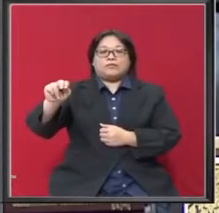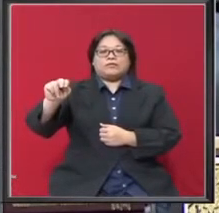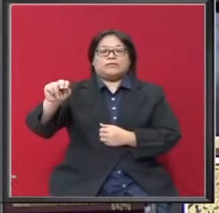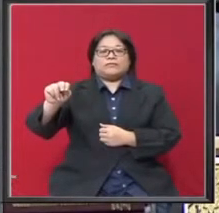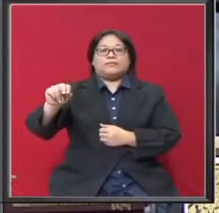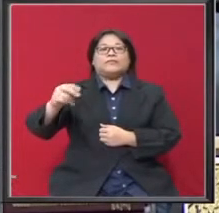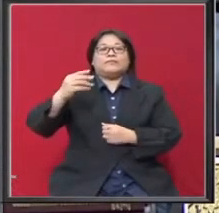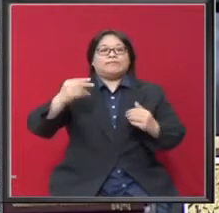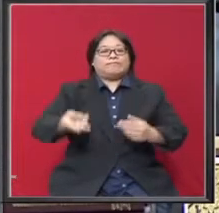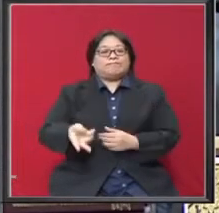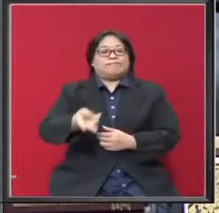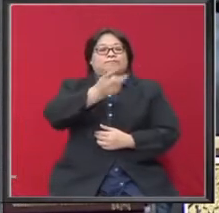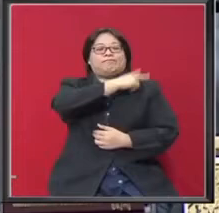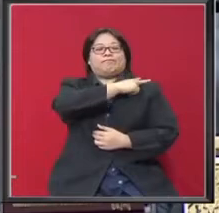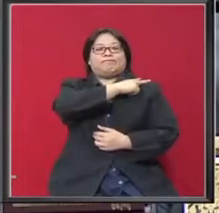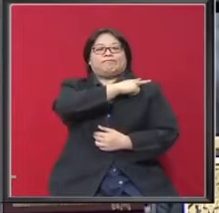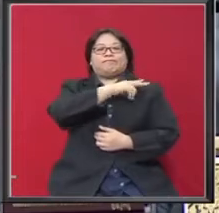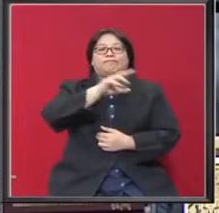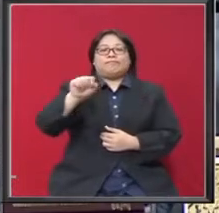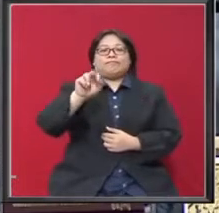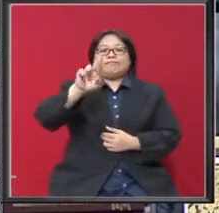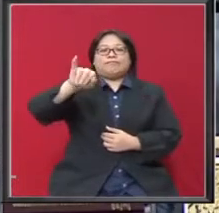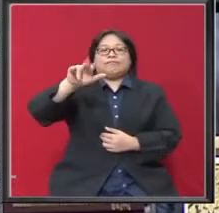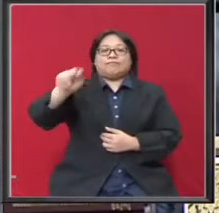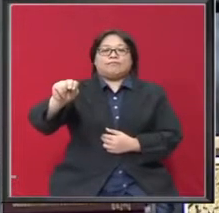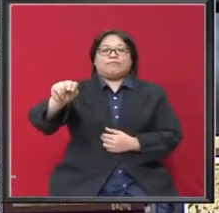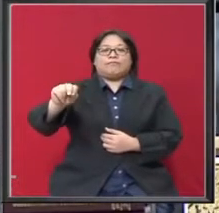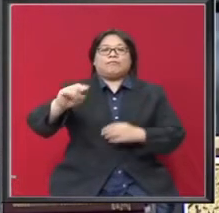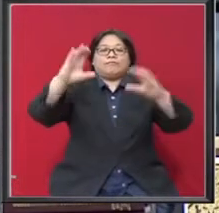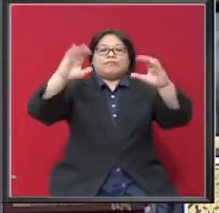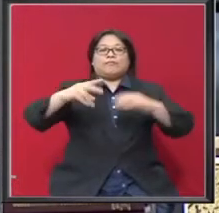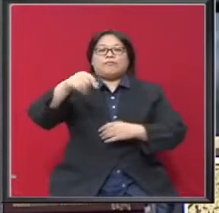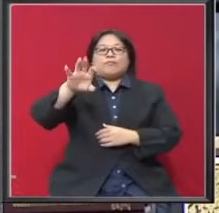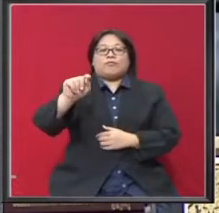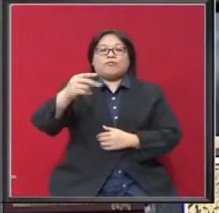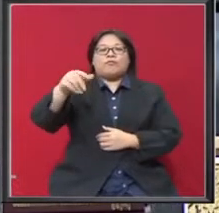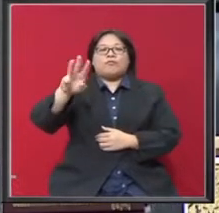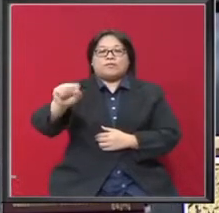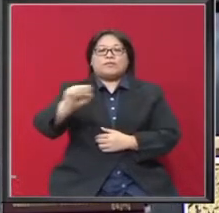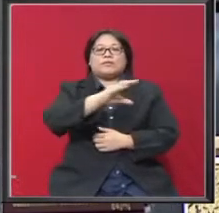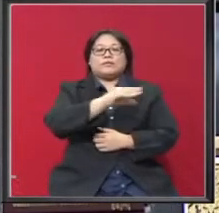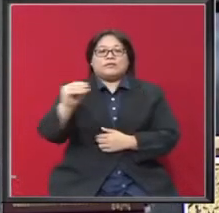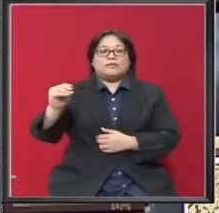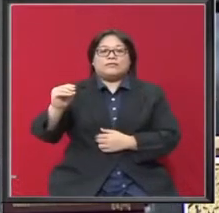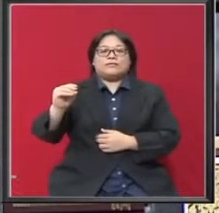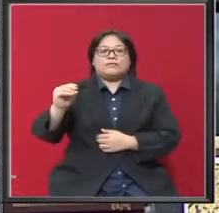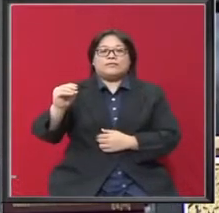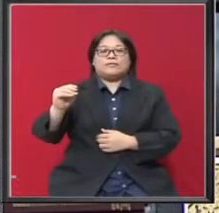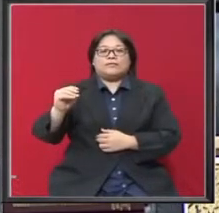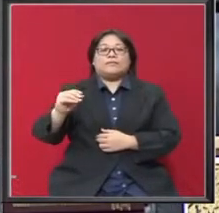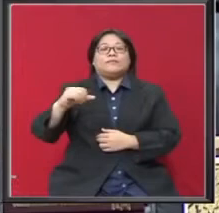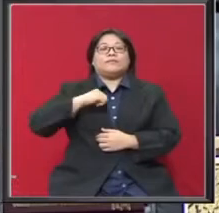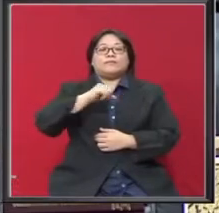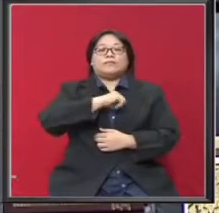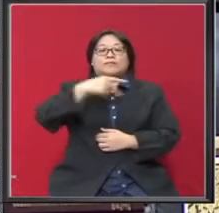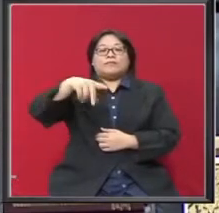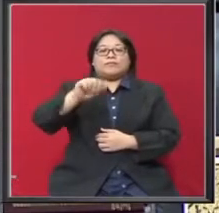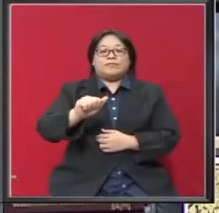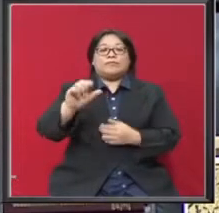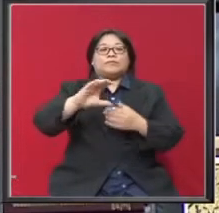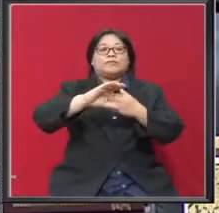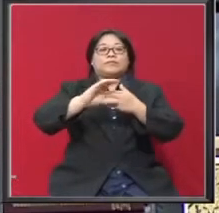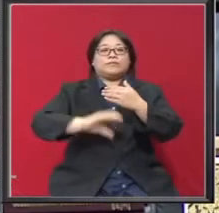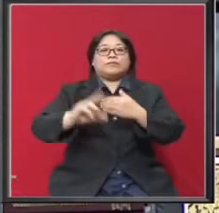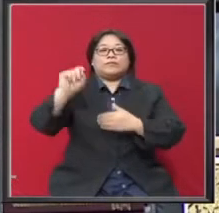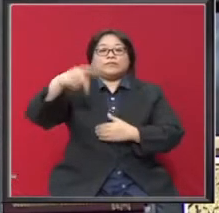bin Ramli untuk dinaikkan pangkat kepada Sajen secara pos humas dan Hai dan anggota PGN